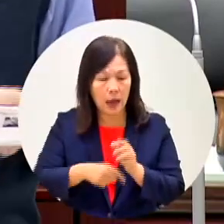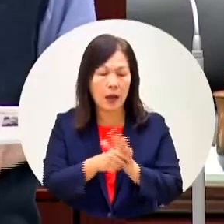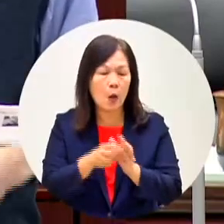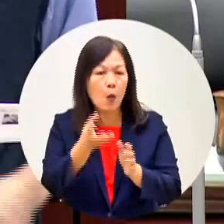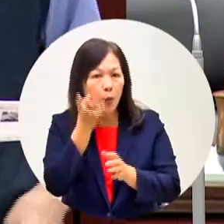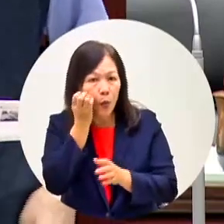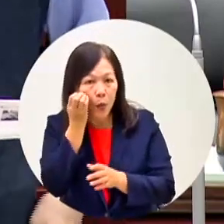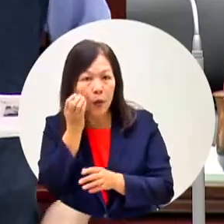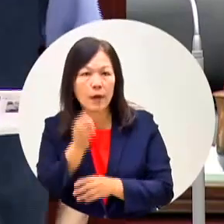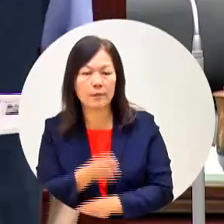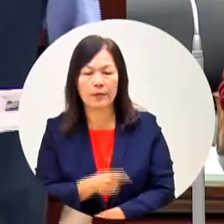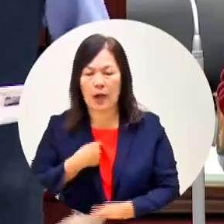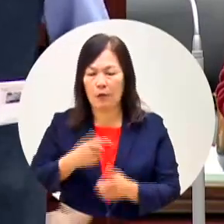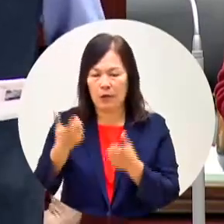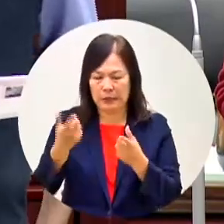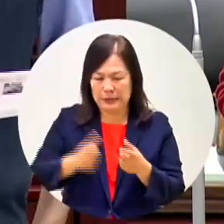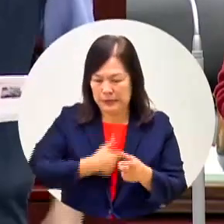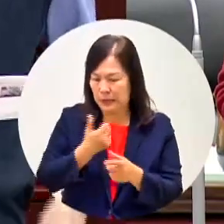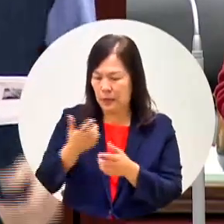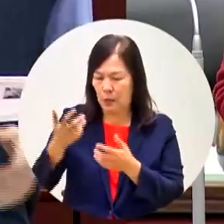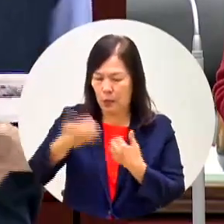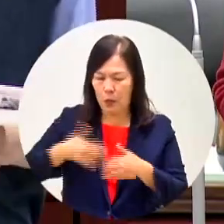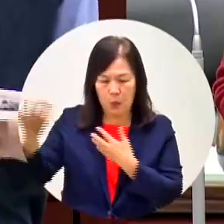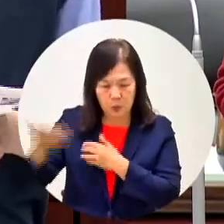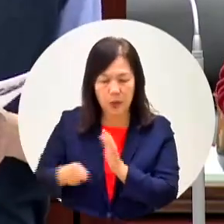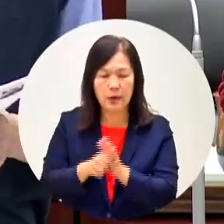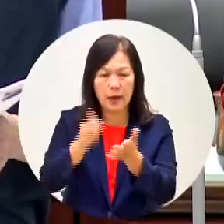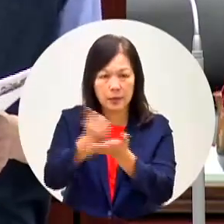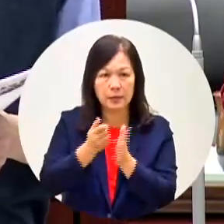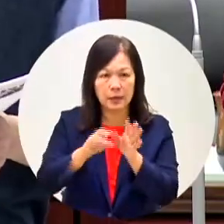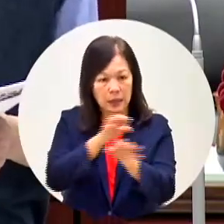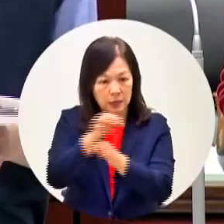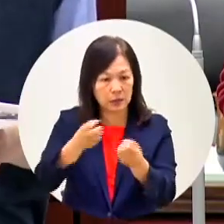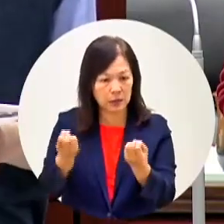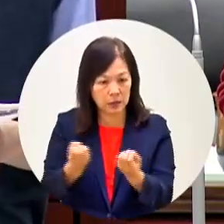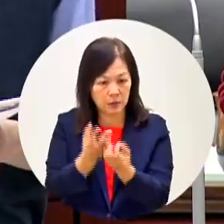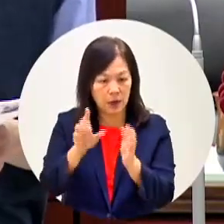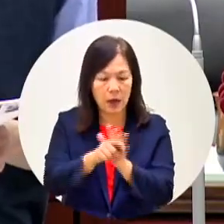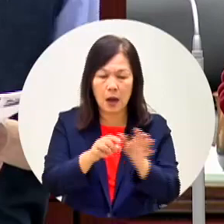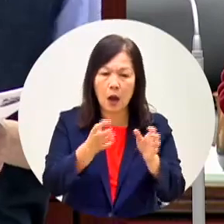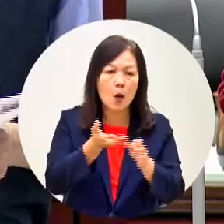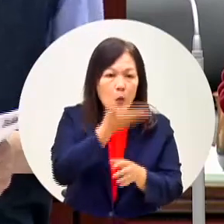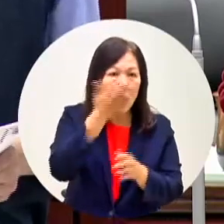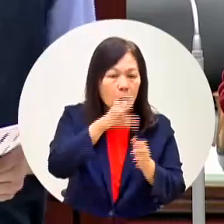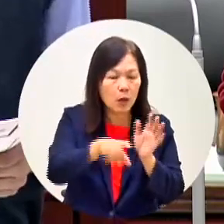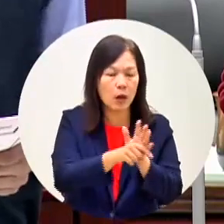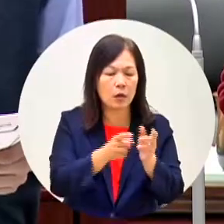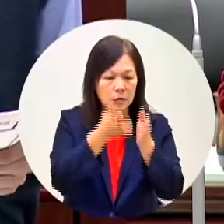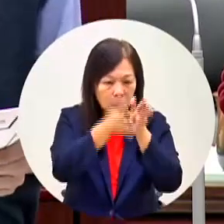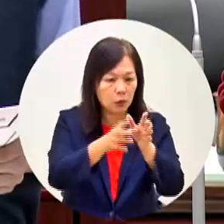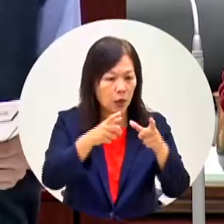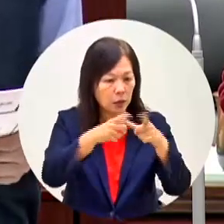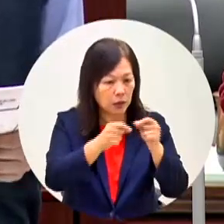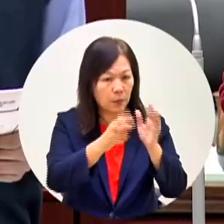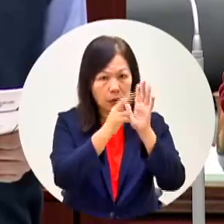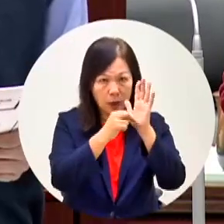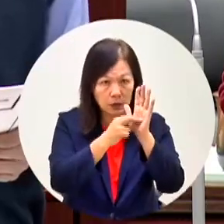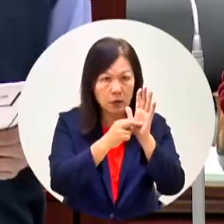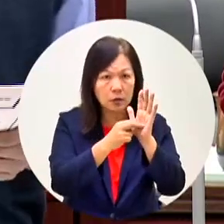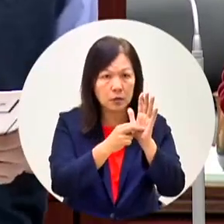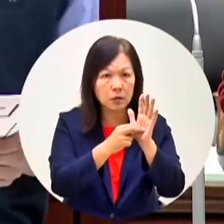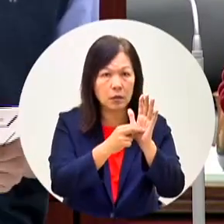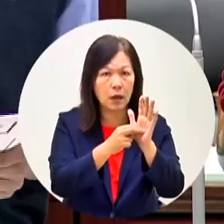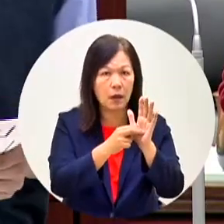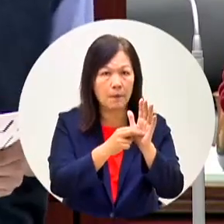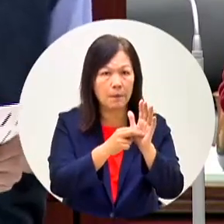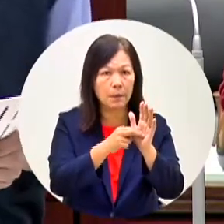请我们金发观光相关的单位，针对日本的说明，这些企业的说有没有准备日本的这些说明书啊，